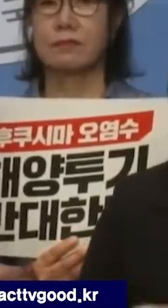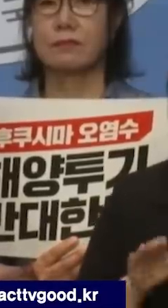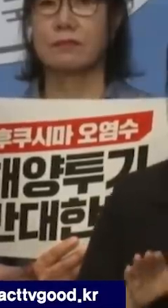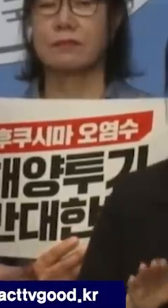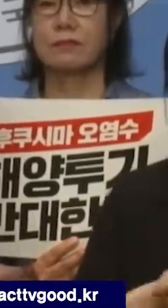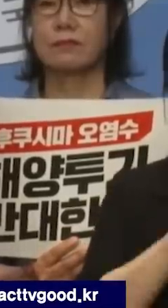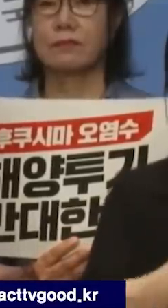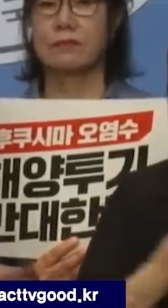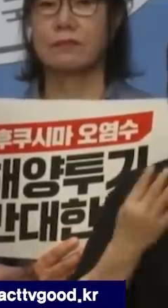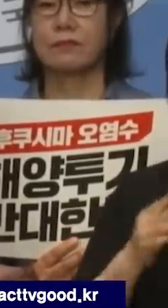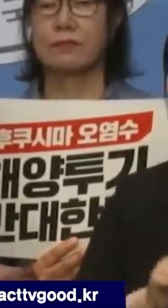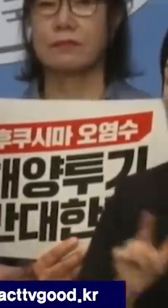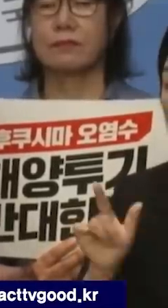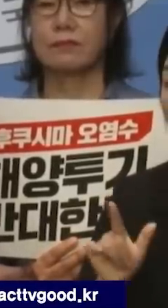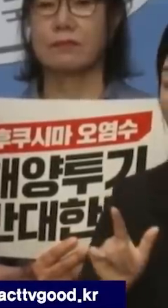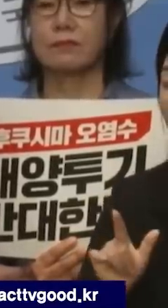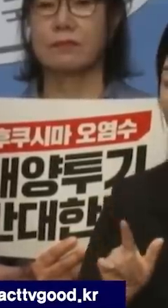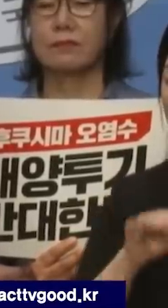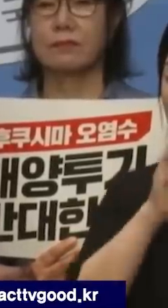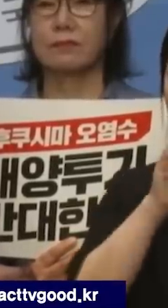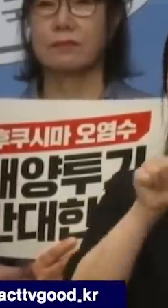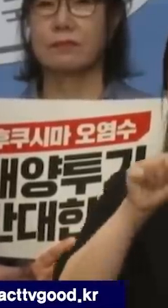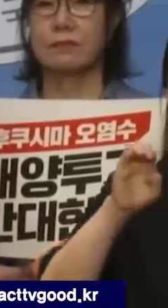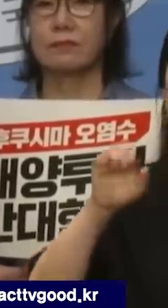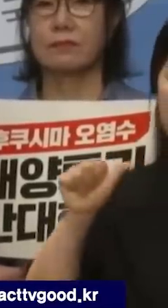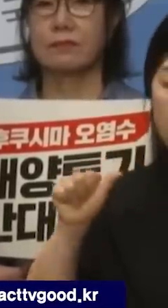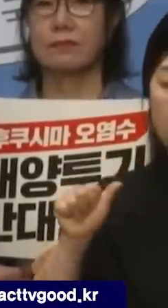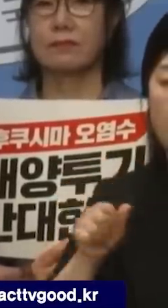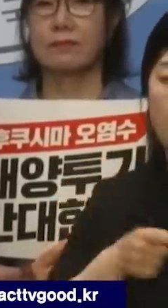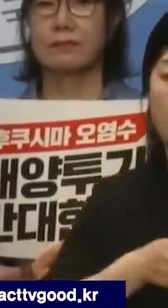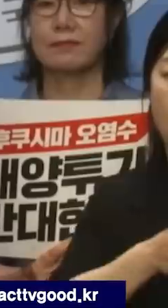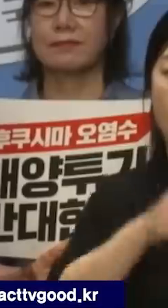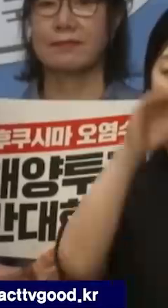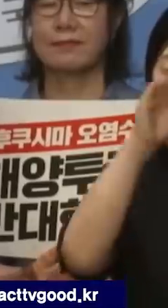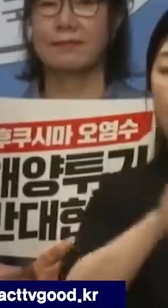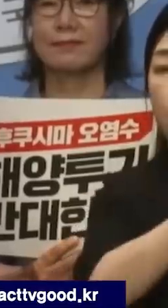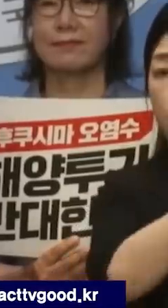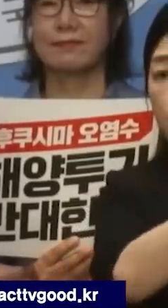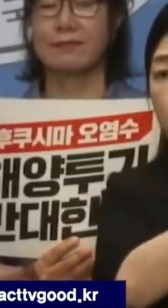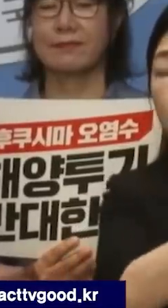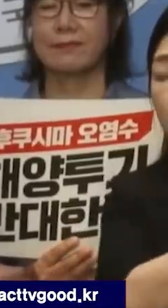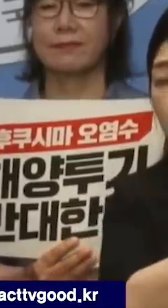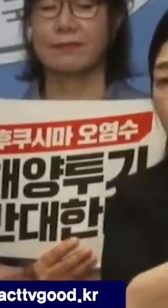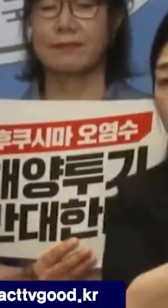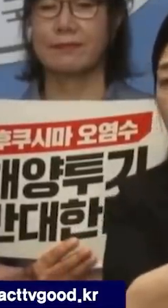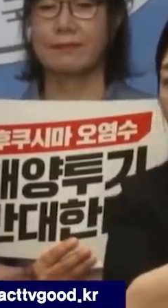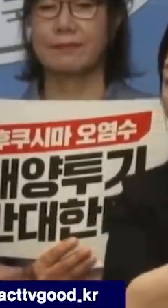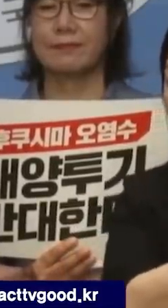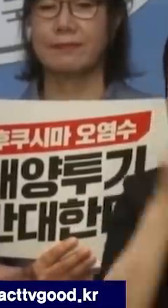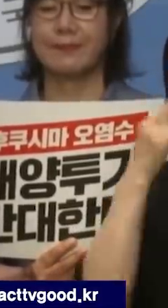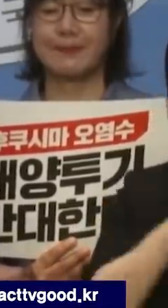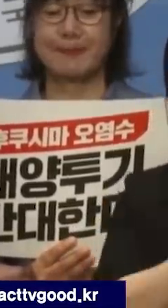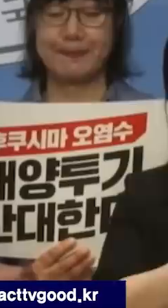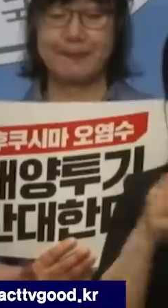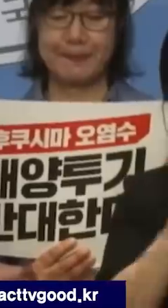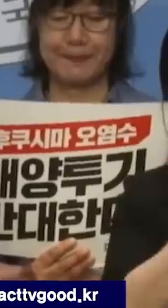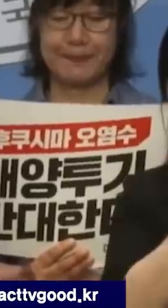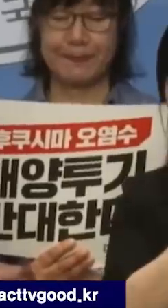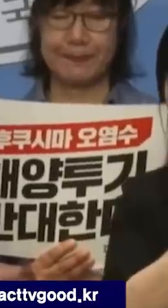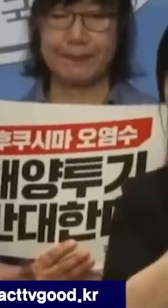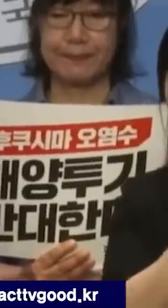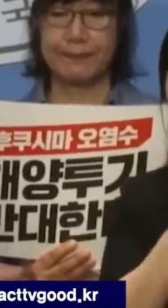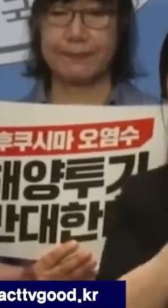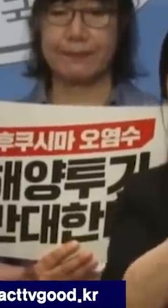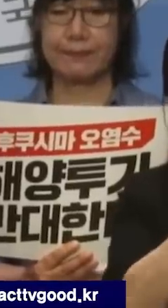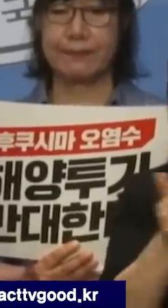오늘 7월 4일이면 IAEA 보고서가 발표됩니다. IAEA가 과학을 총체하고 믿는